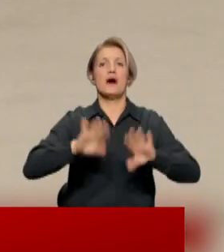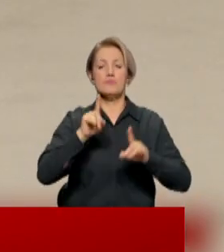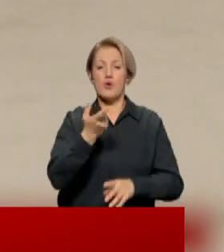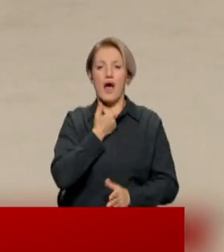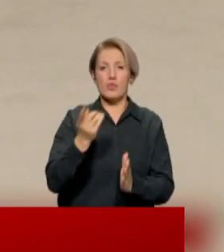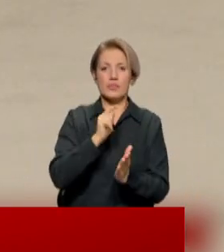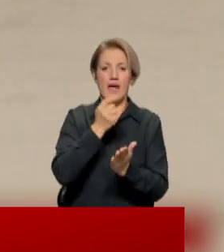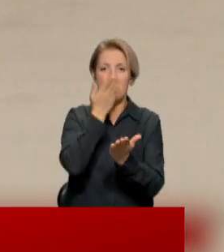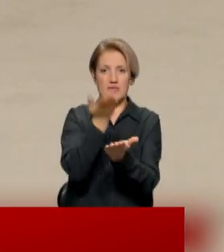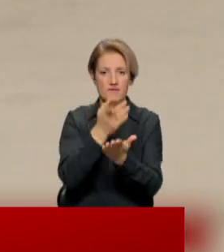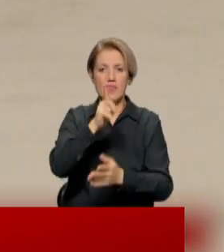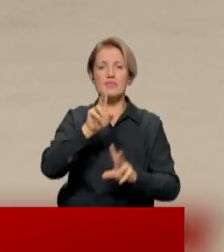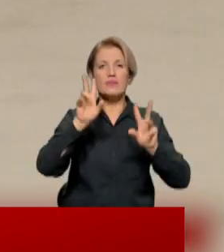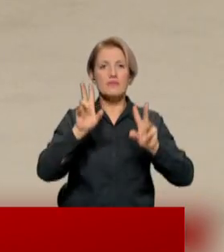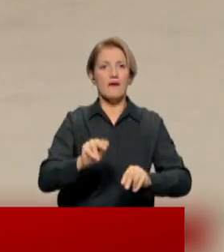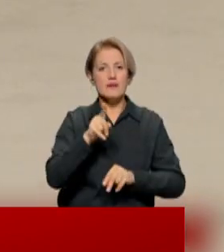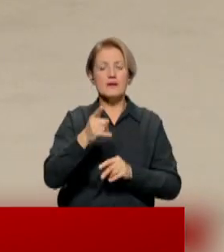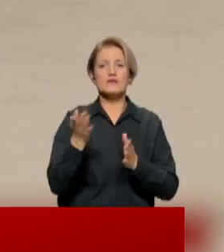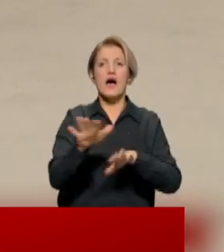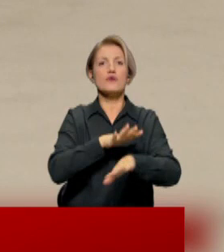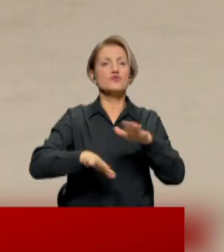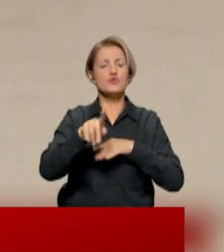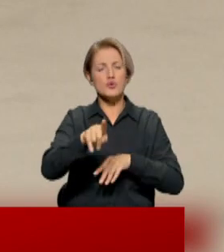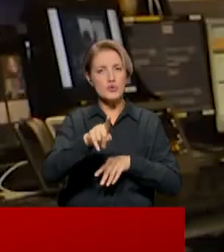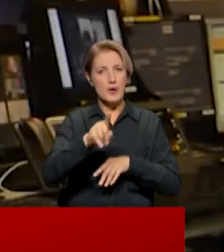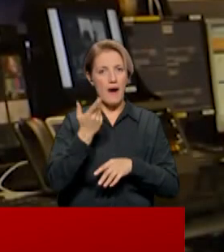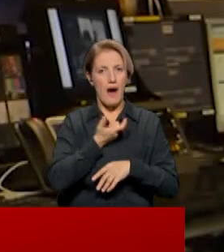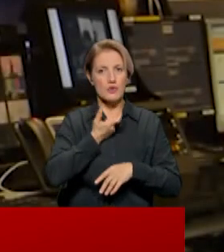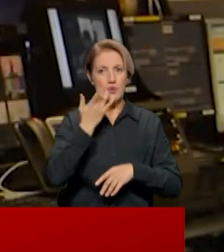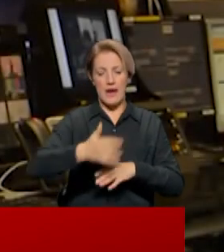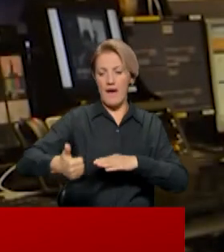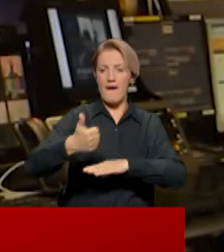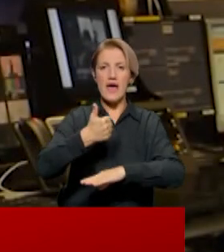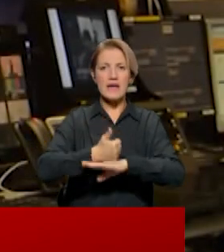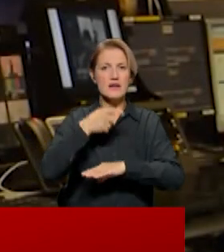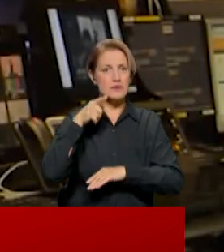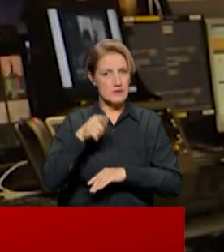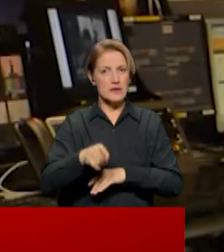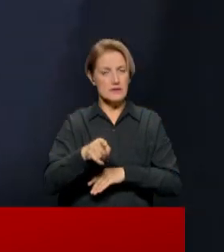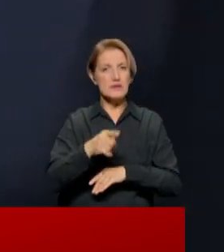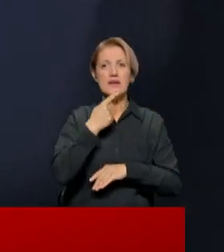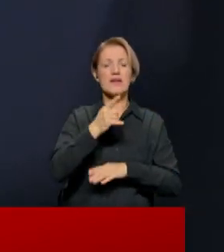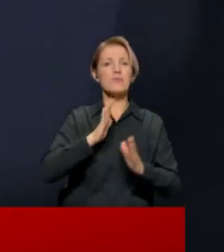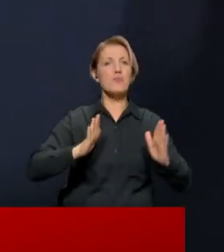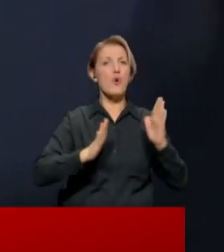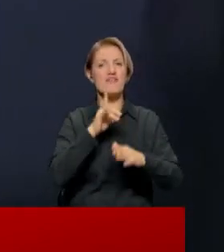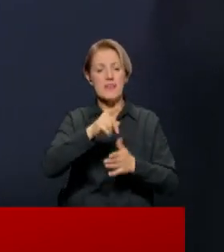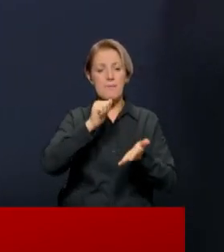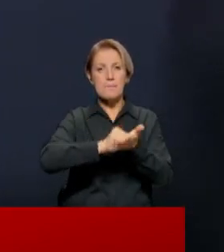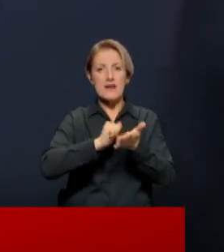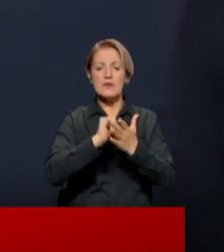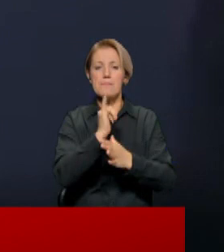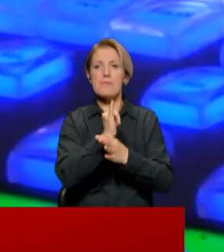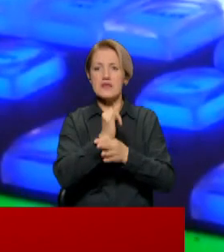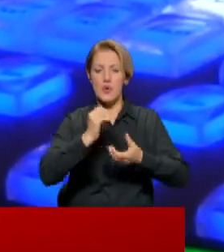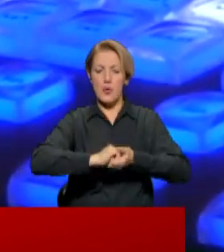kanun teklifi çok net bir şekilde sansür kanunu bir otosansür kanunu iktidarın dezenformasyon dediği muhalefetin ve Basın meslek